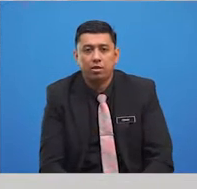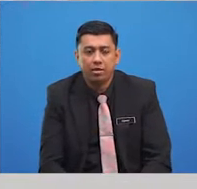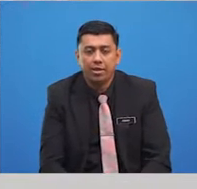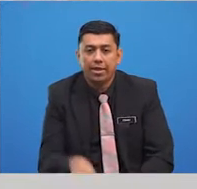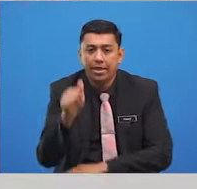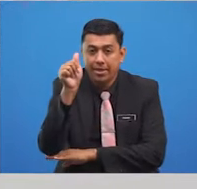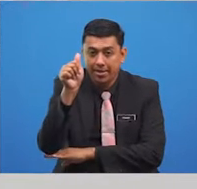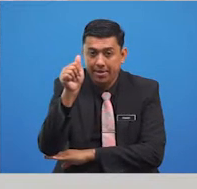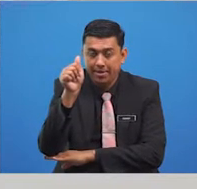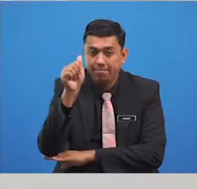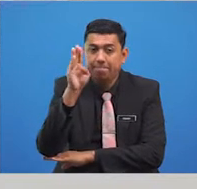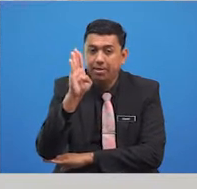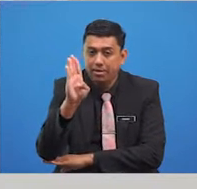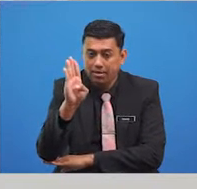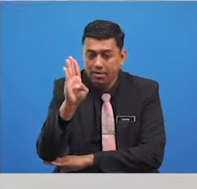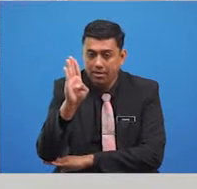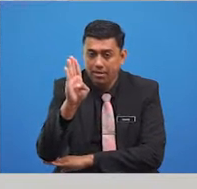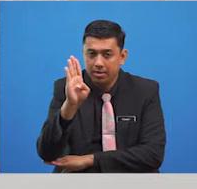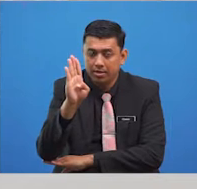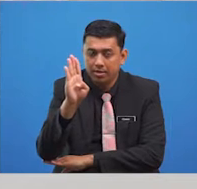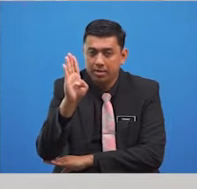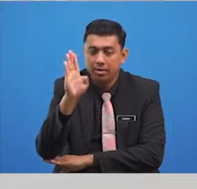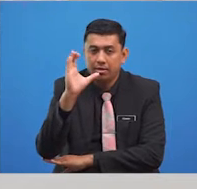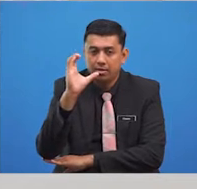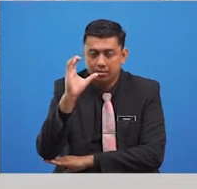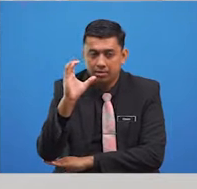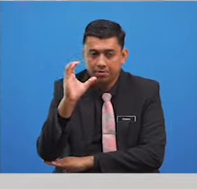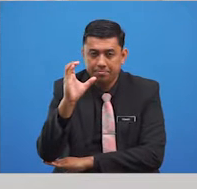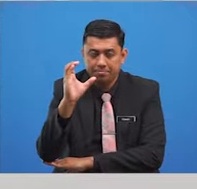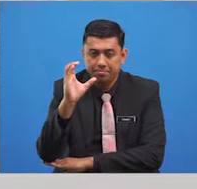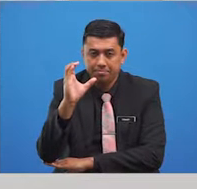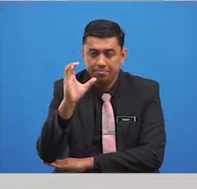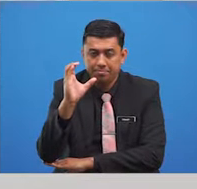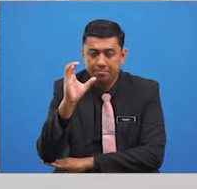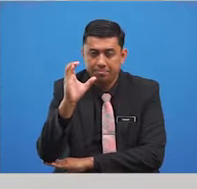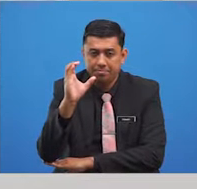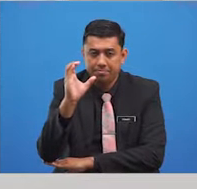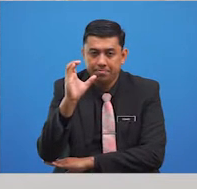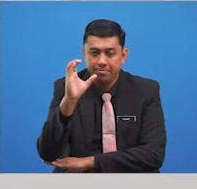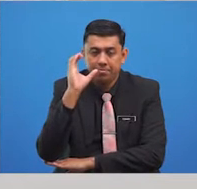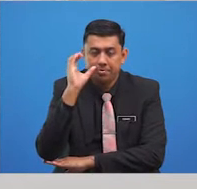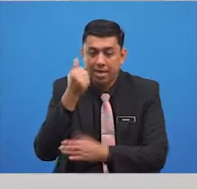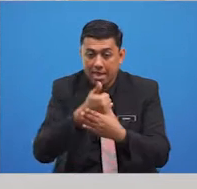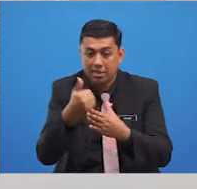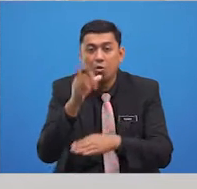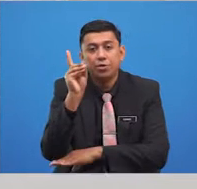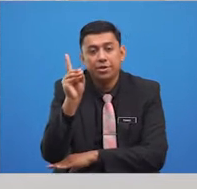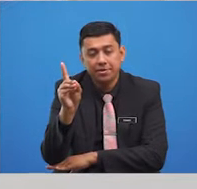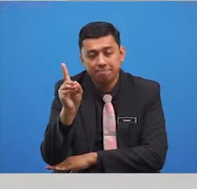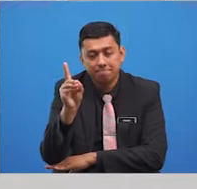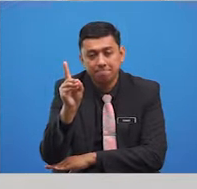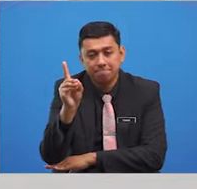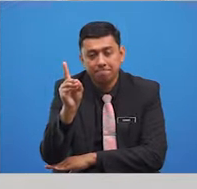A. Hutan pantai. B. Hutan gunung. C. Hutan paya air tawar.